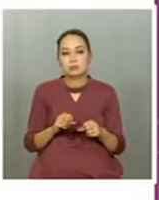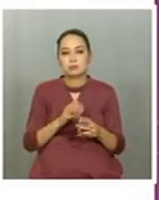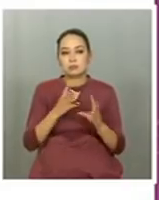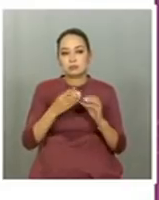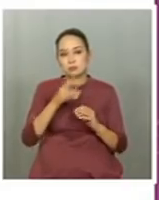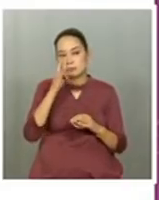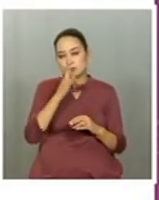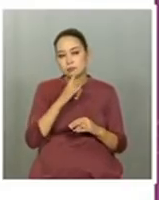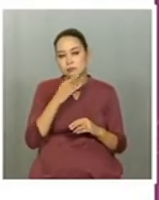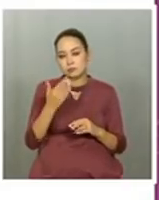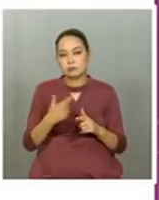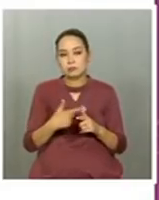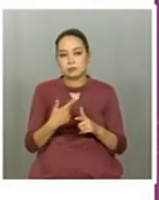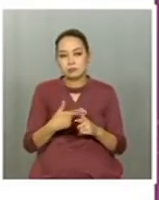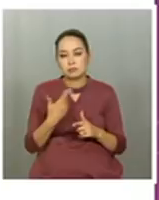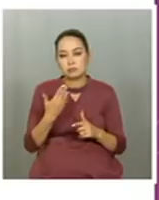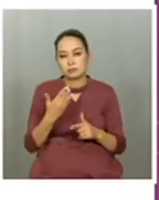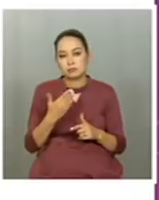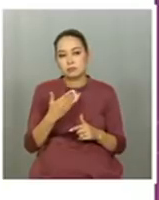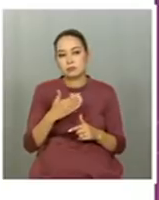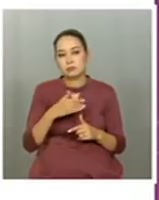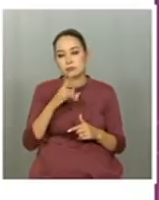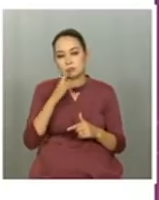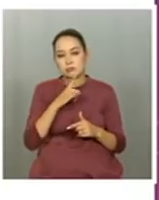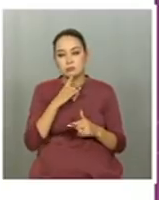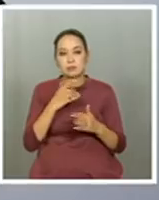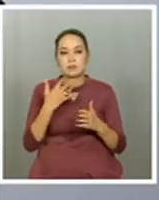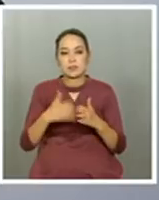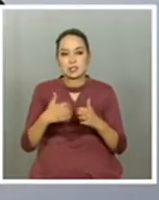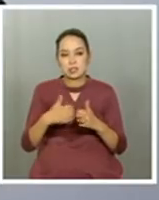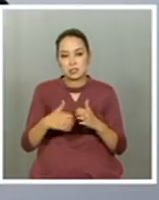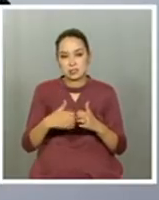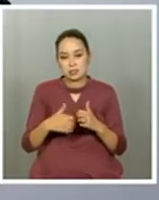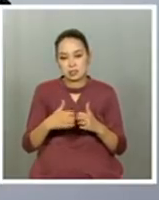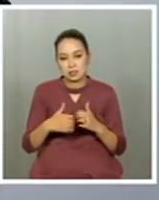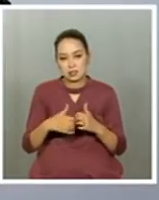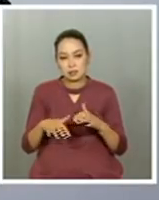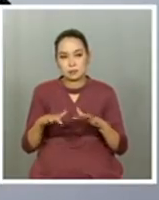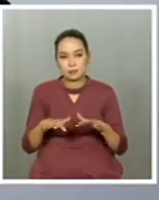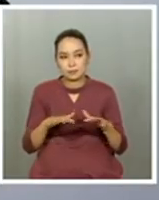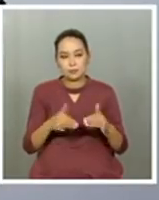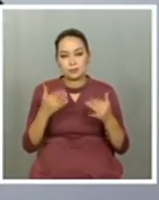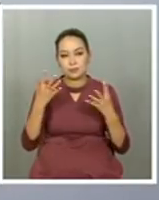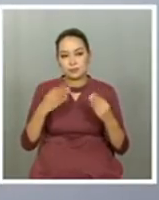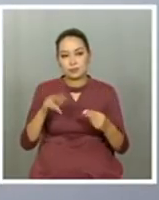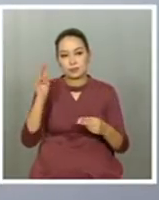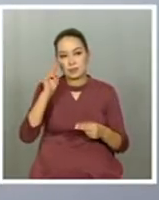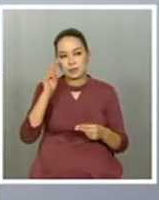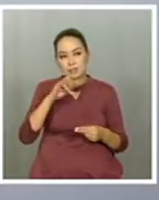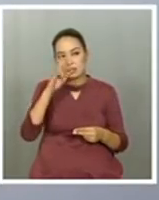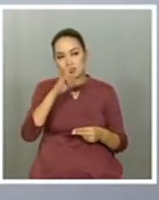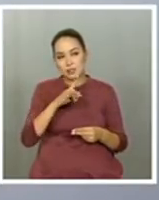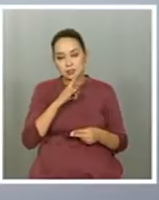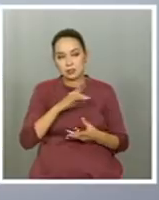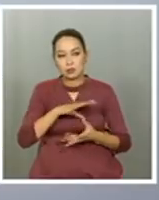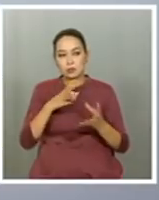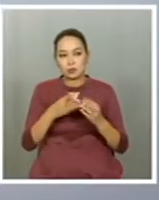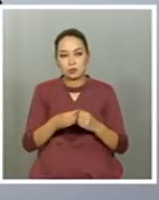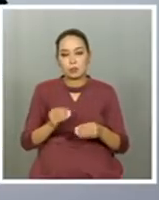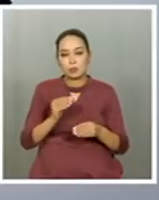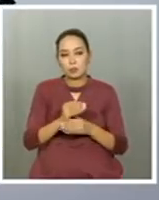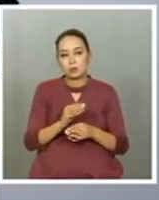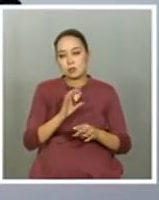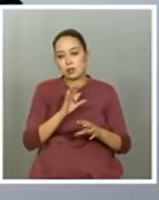айтатын болса, Қазақстан салыстырмалы түрде орта деңгейде тұр. Оқушылар, сіздер бүгінгі сабақта Қазақстандық компонентті қосымша қамту